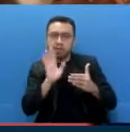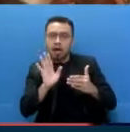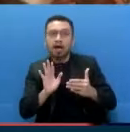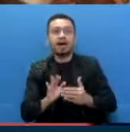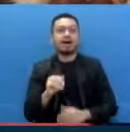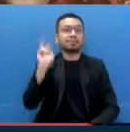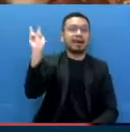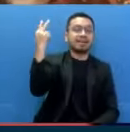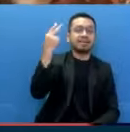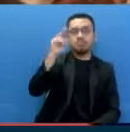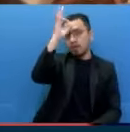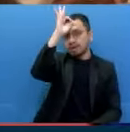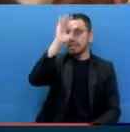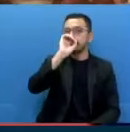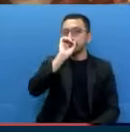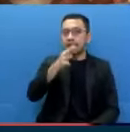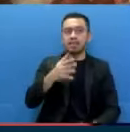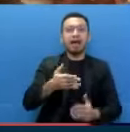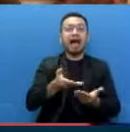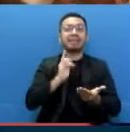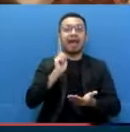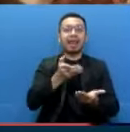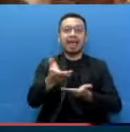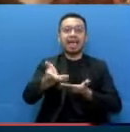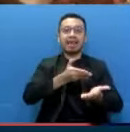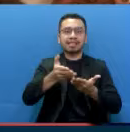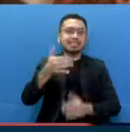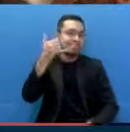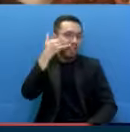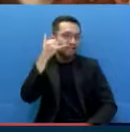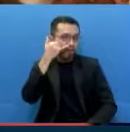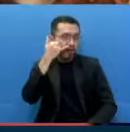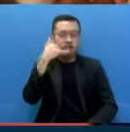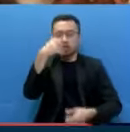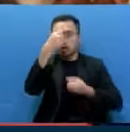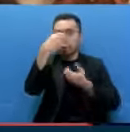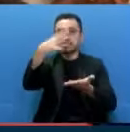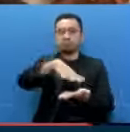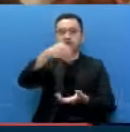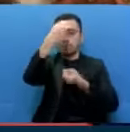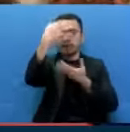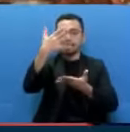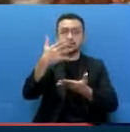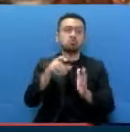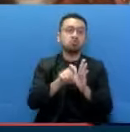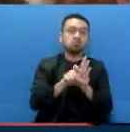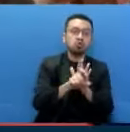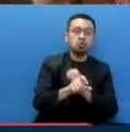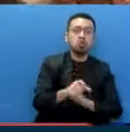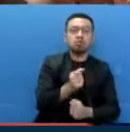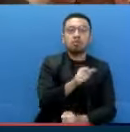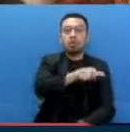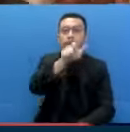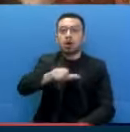itu artinya bahwa semua orang itu boleh mengacukan eh diri sebagai saksi demikian juga mengajukan ee bukti alat-alat bukti yang lain kepada